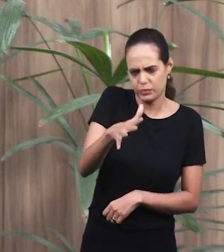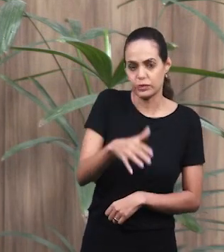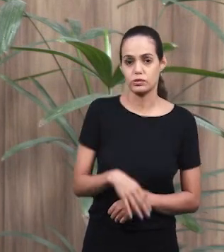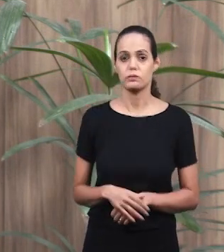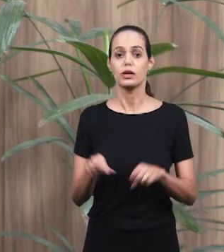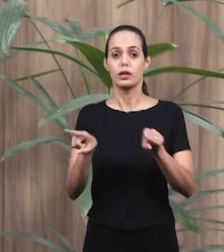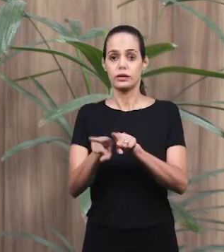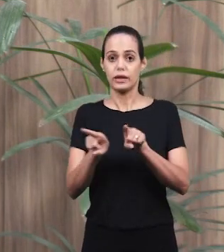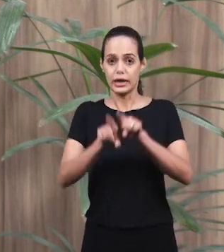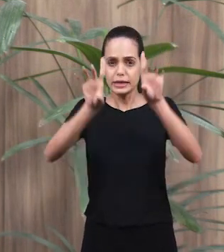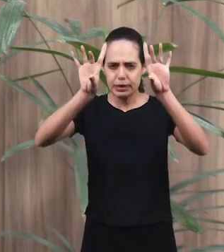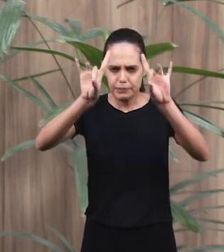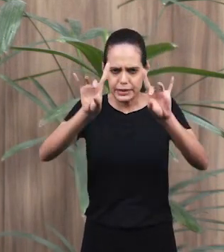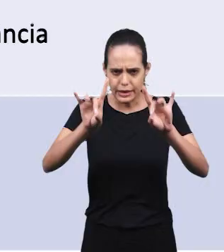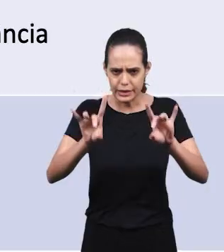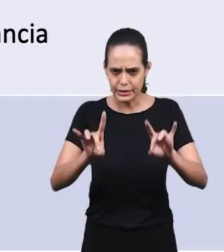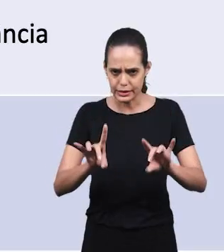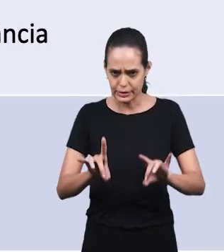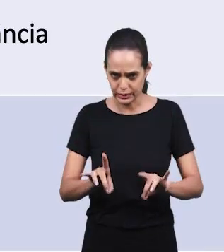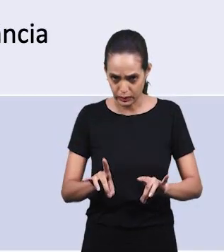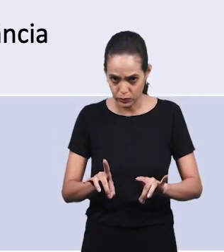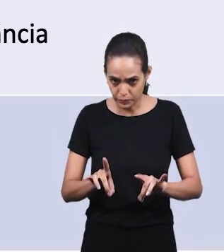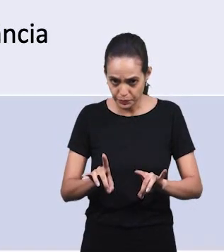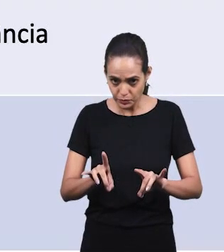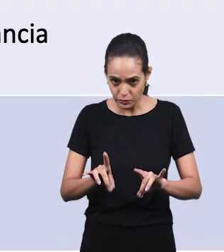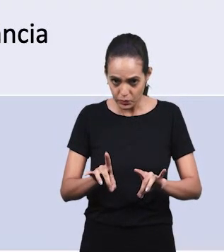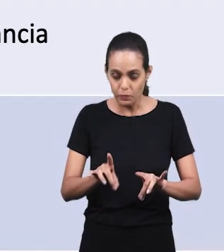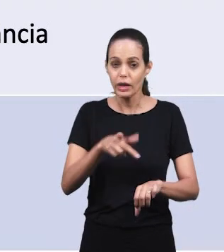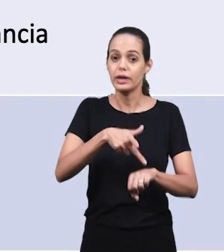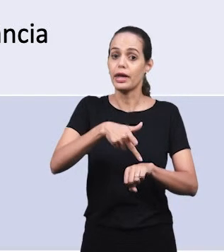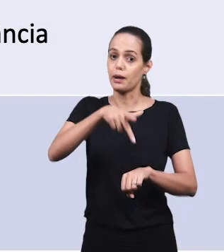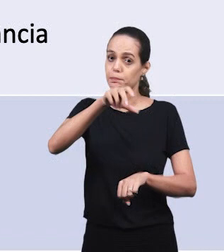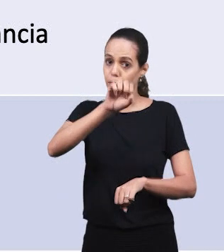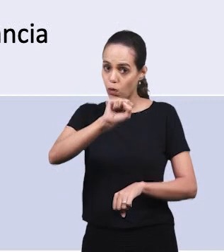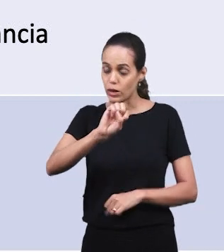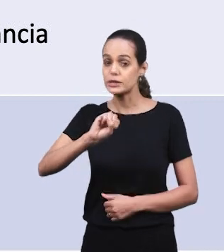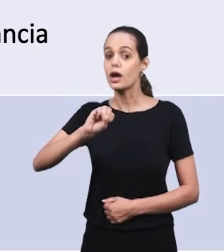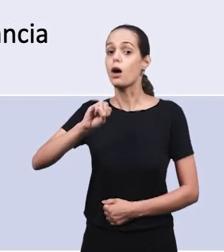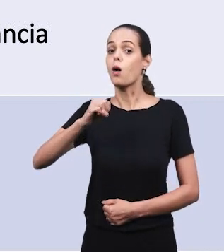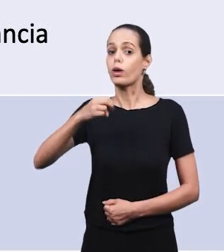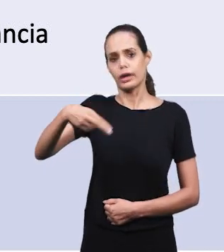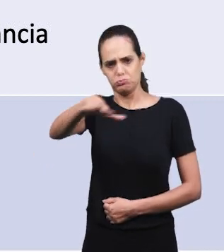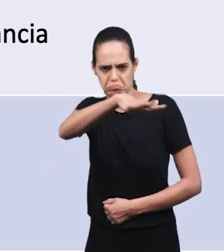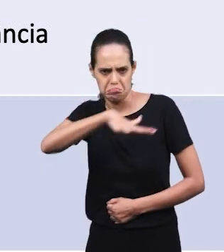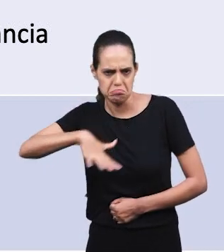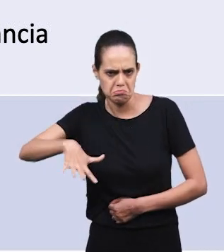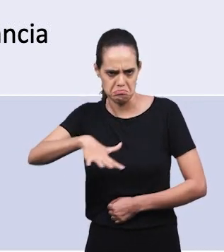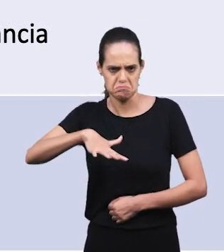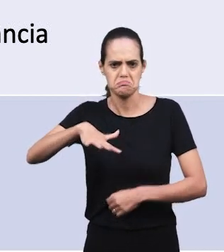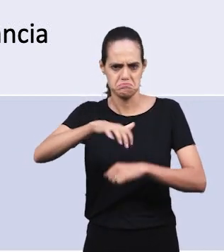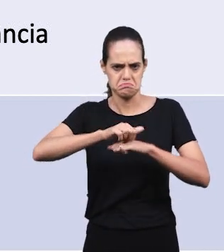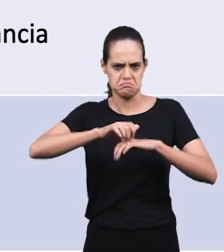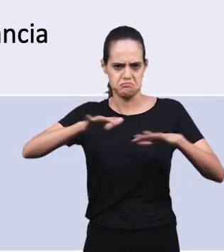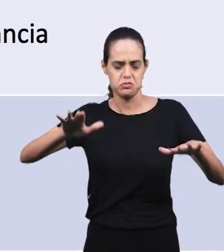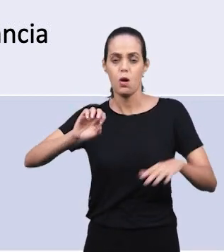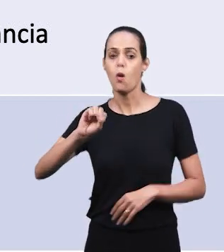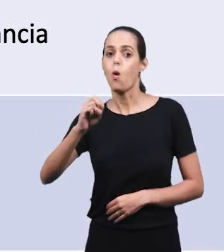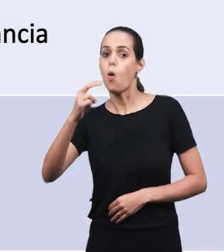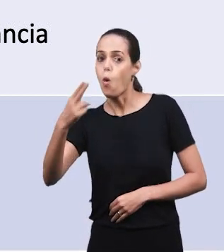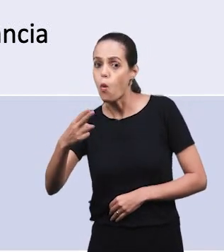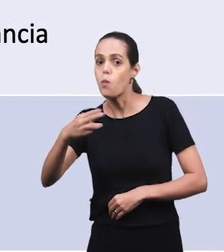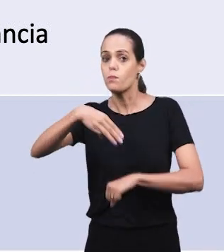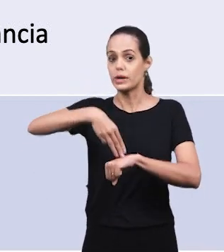bacharela, c'est pour l'autre profession. Et dans les post-graduation, nous avons les cursus de